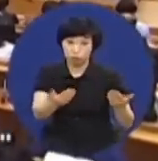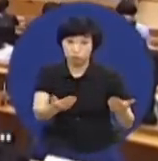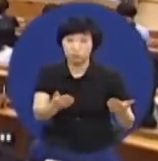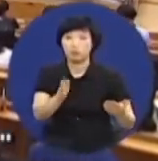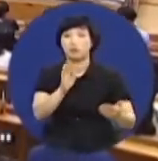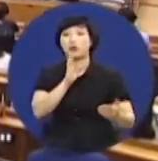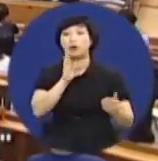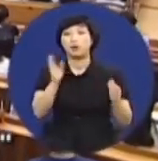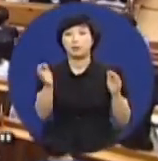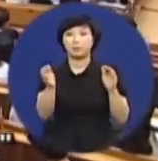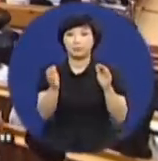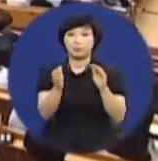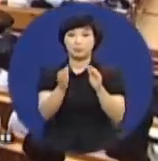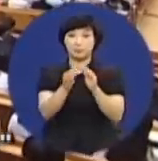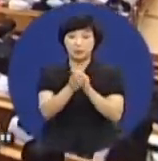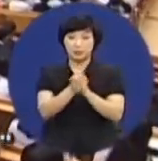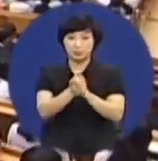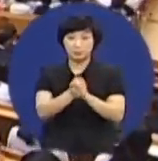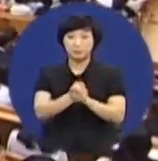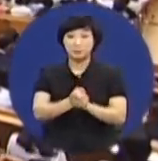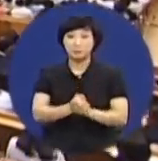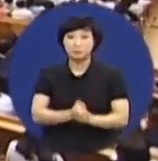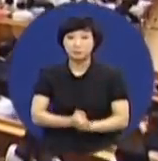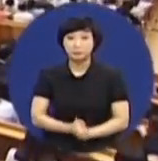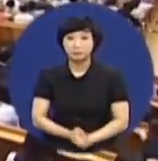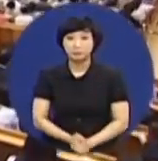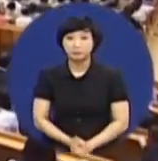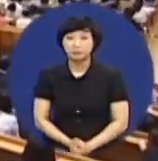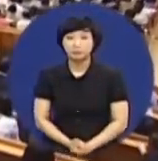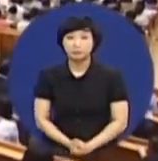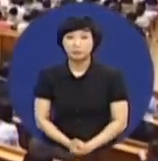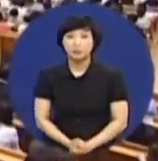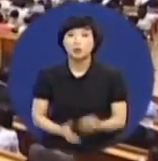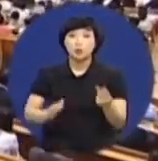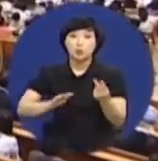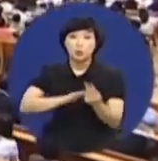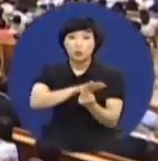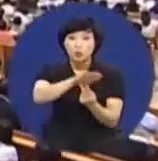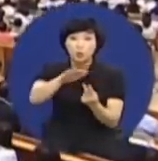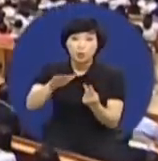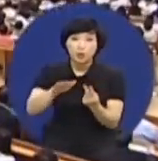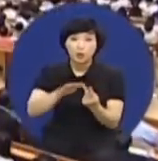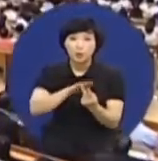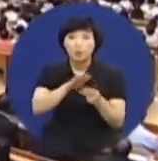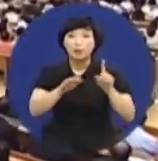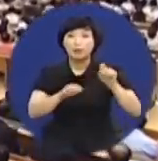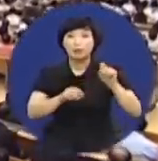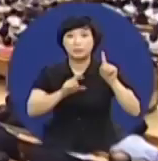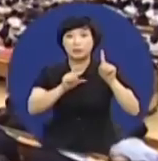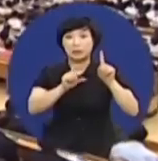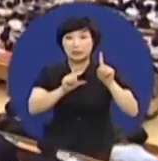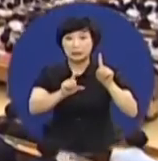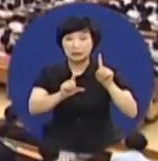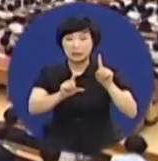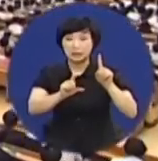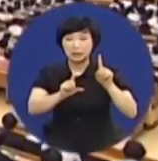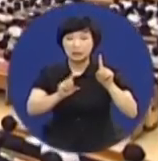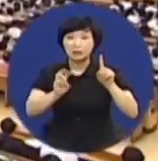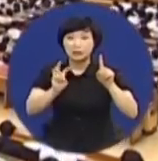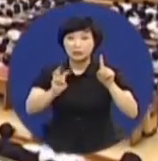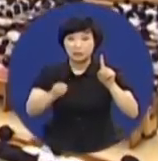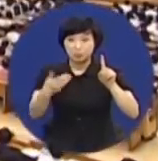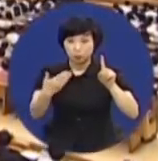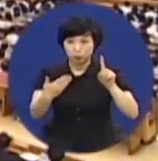顔は布切れで包まれていた。イエスは彼らに言われた。ほどいてやって帰らせなさい。アメ